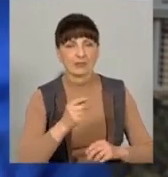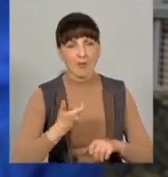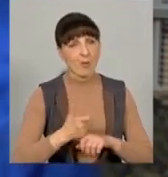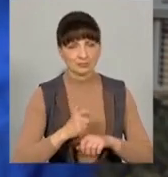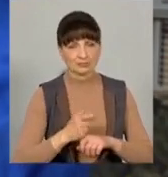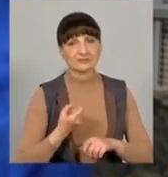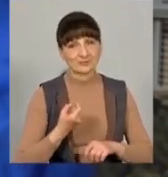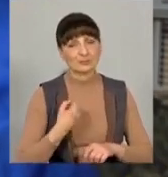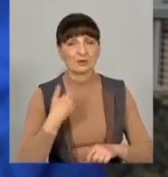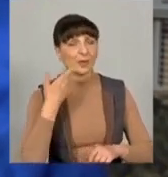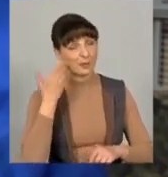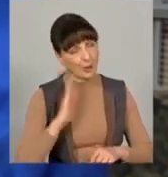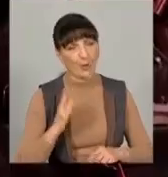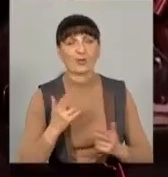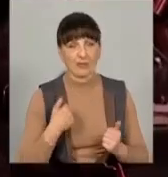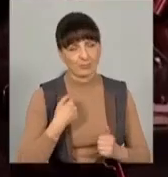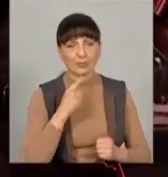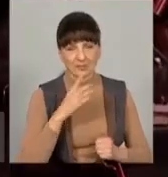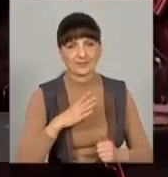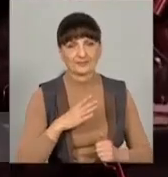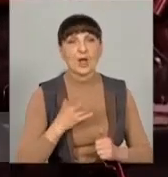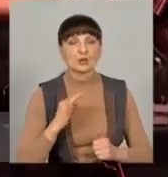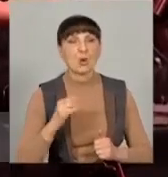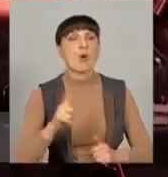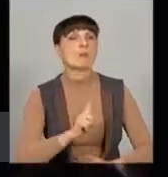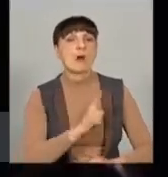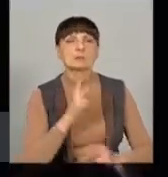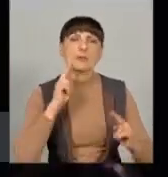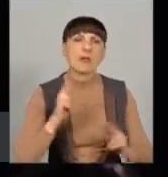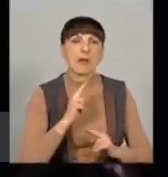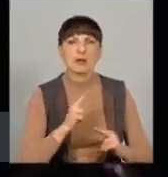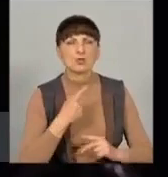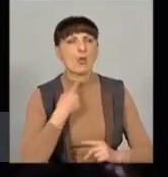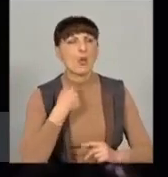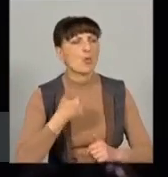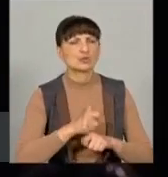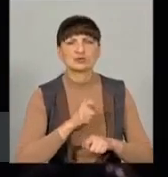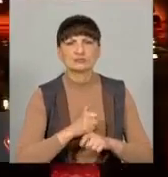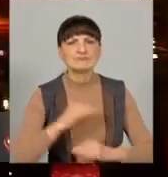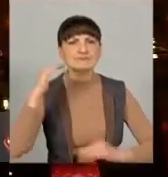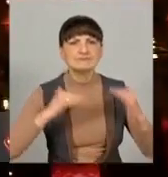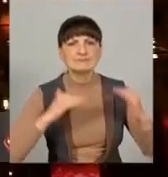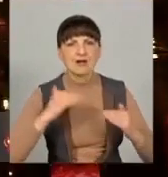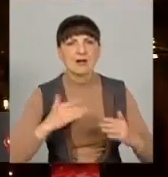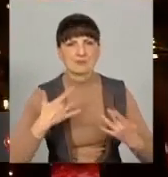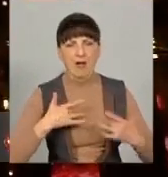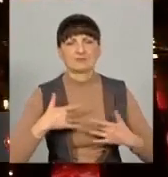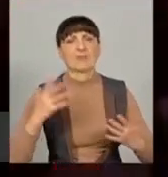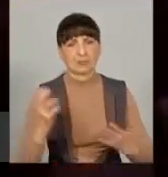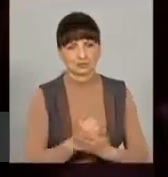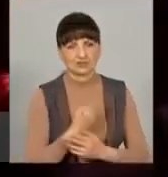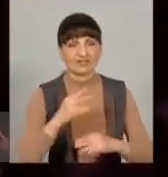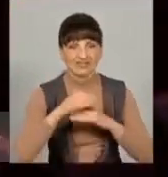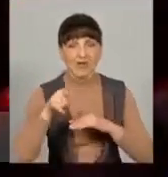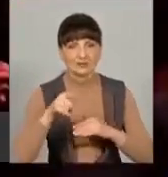Но нелегко было. Впрочем, мастерское пение, широкий вокальный диапазон и артистизм взяли свое. В этот вечер